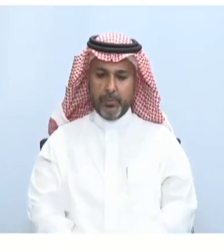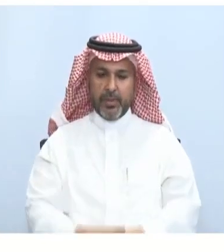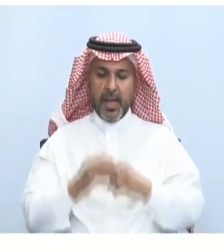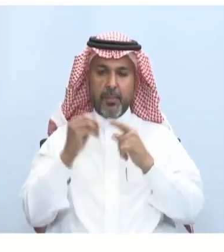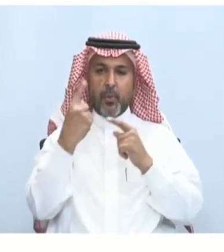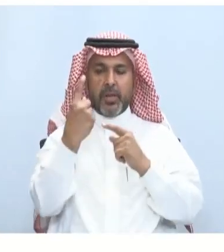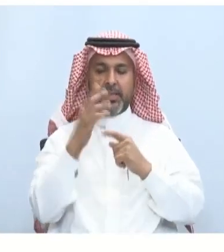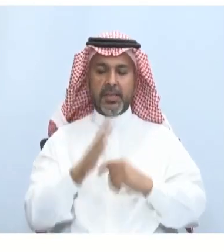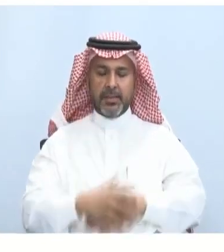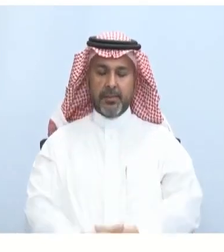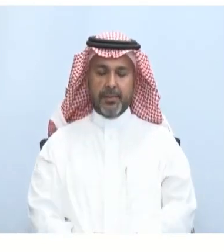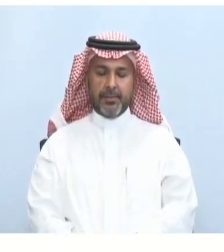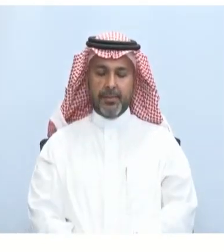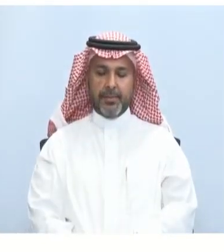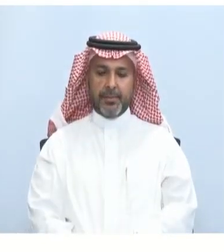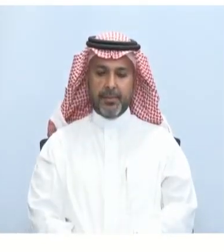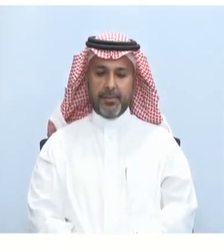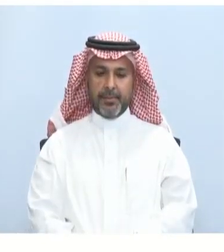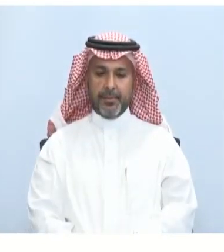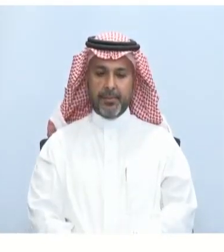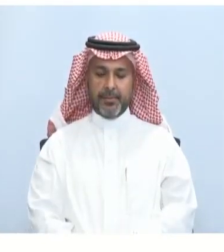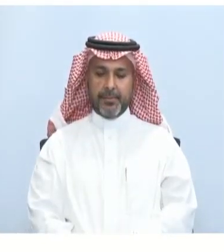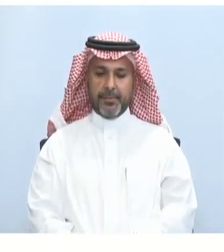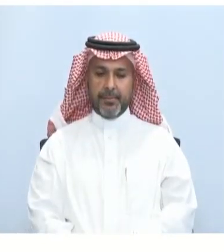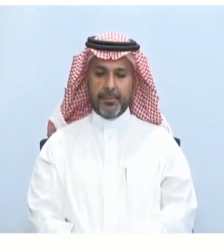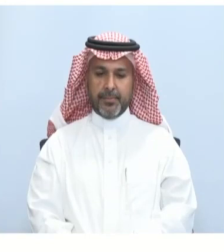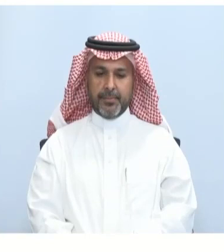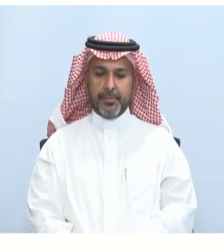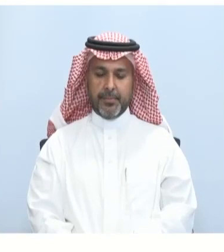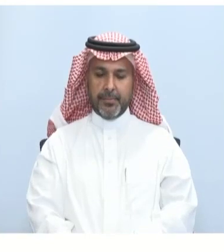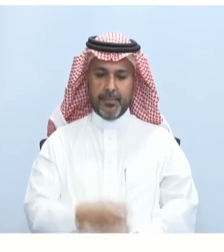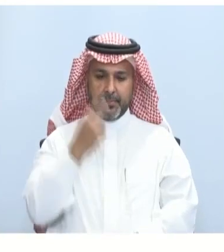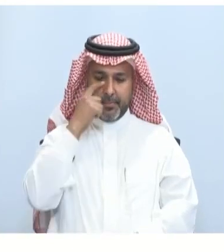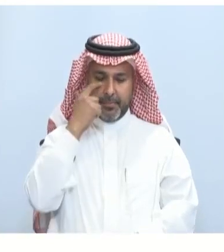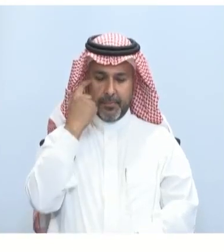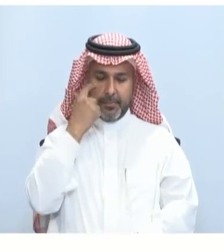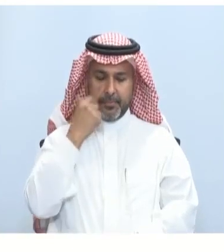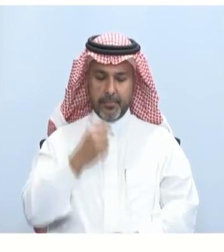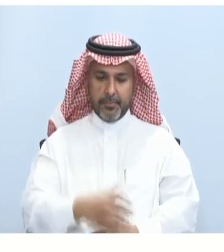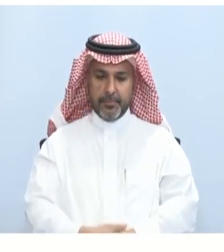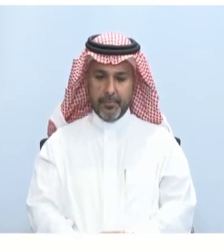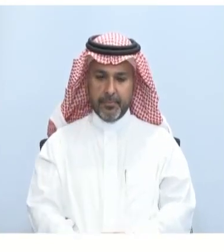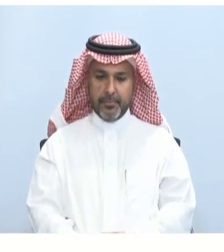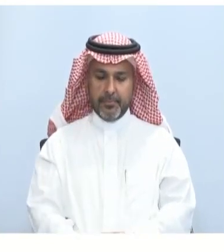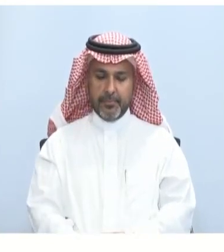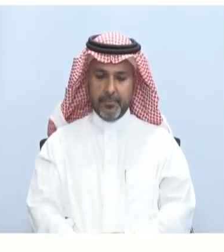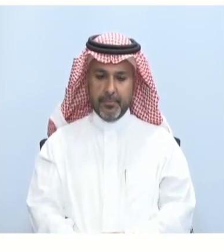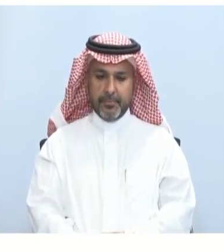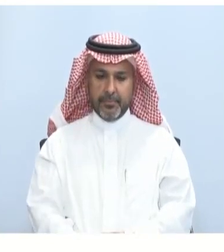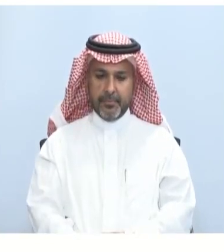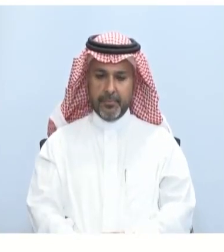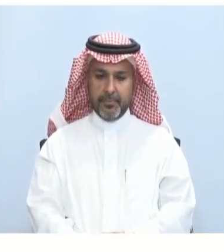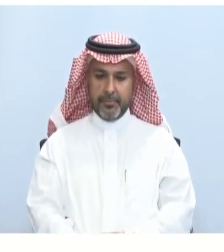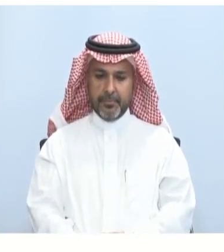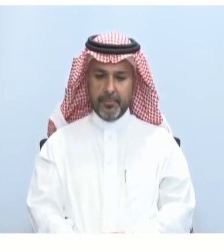سالب واحد اللي داخل الجذر تربيع اللي داخل الجذر راح يعطيني ما بداخل الجذر